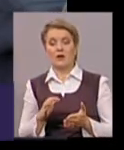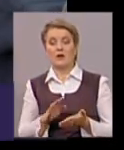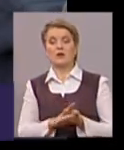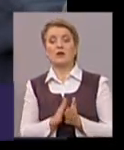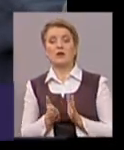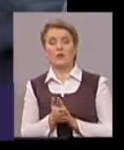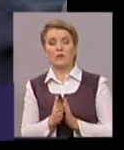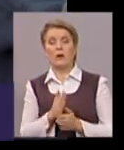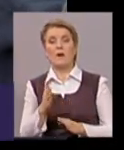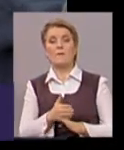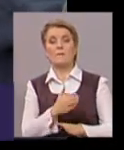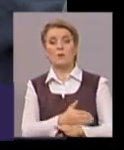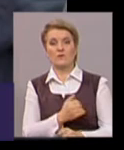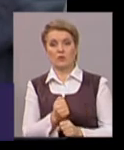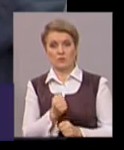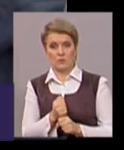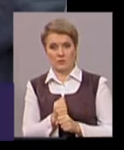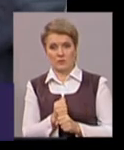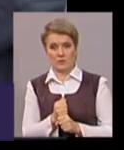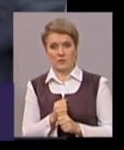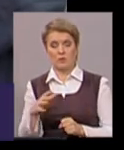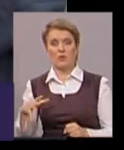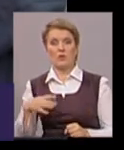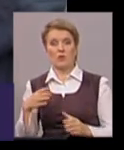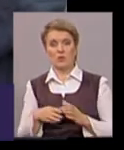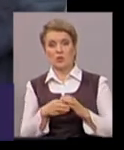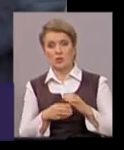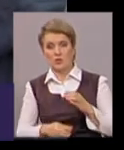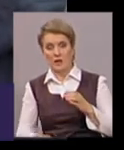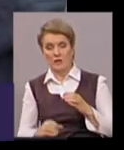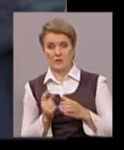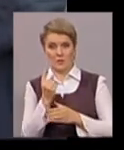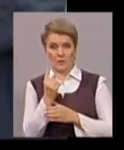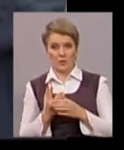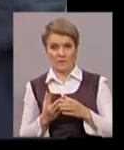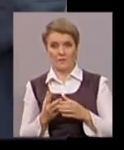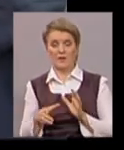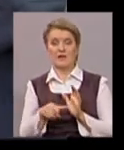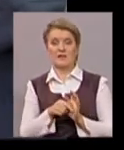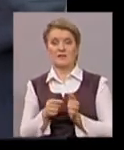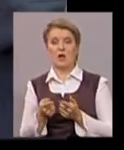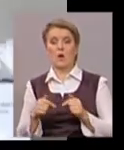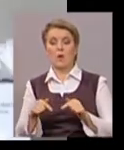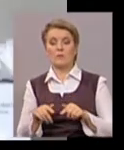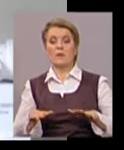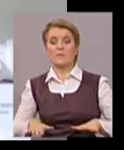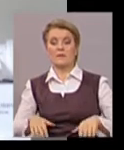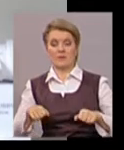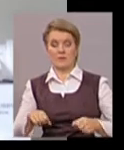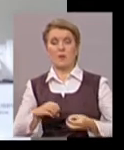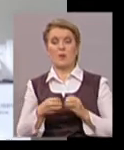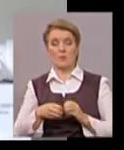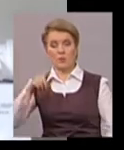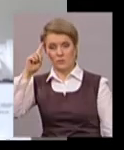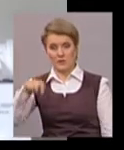договору на продовження робіт з демонтажу колишніх шахтних пускових установок з органами місцевої влади. Про проблему